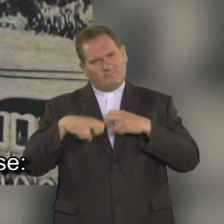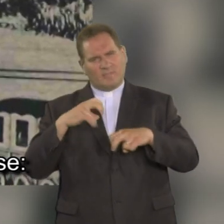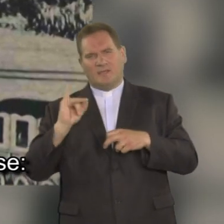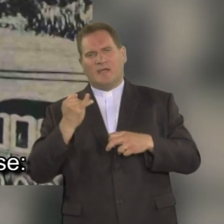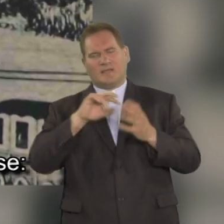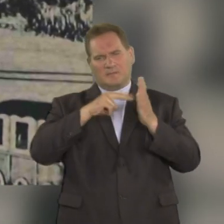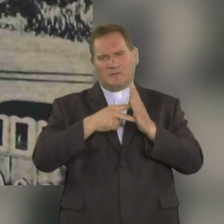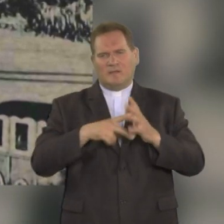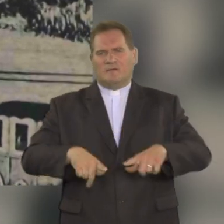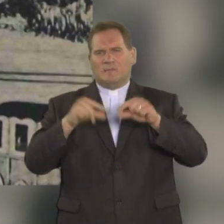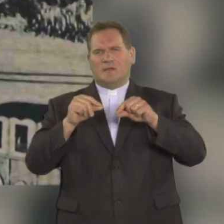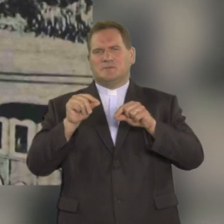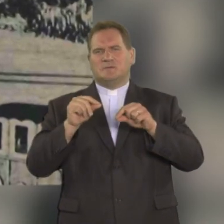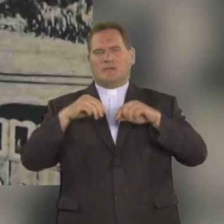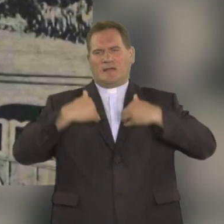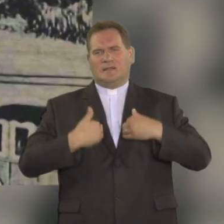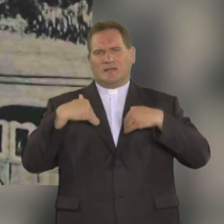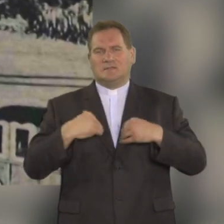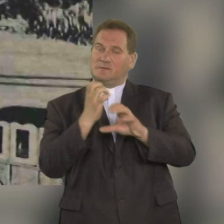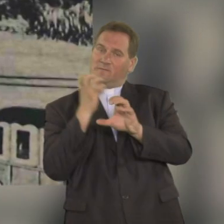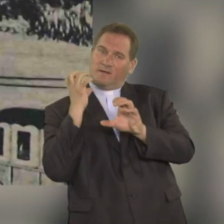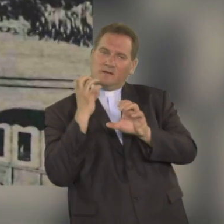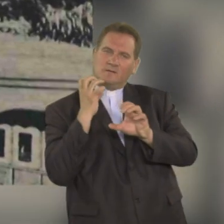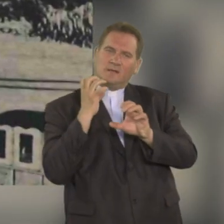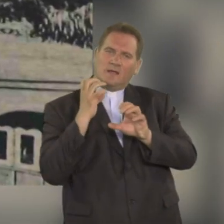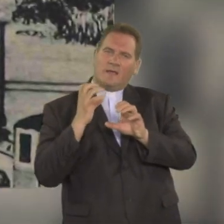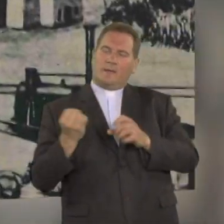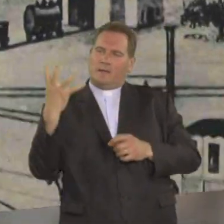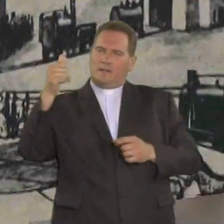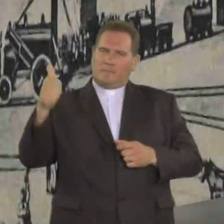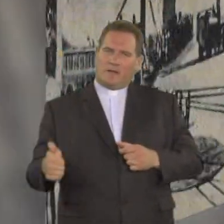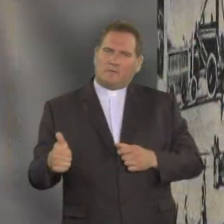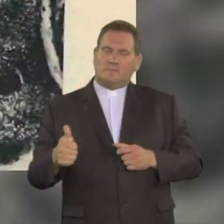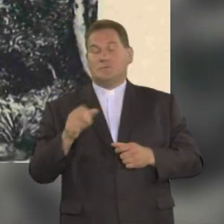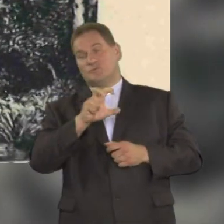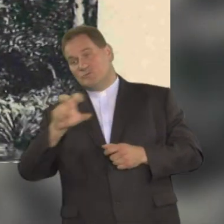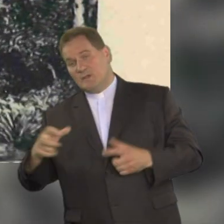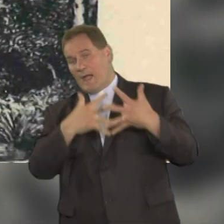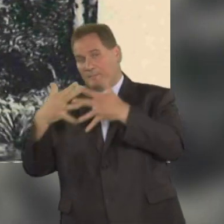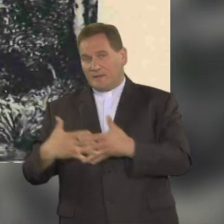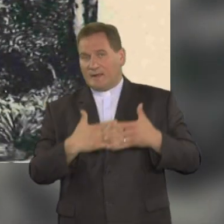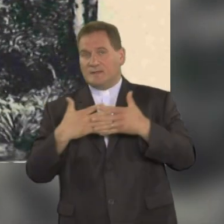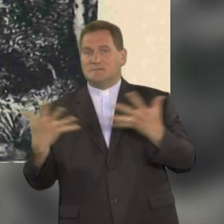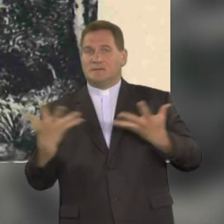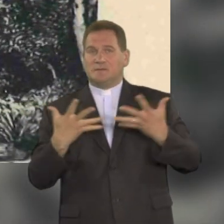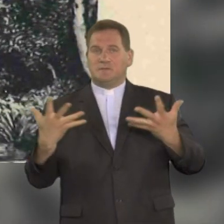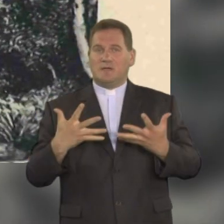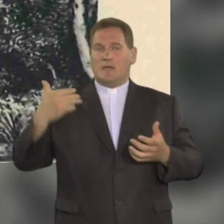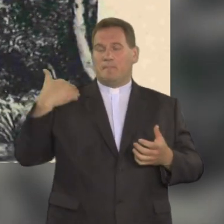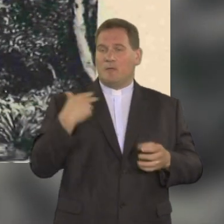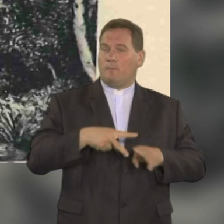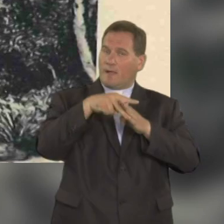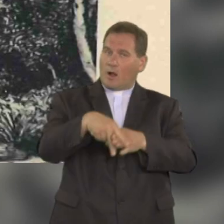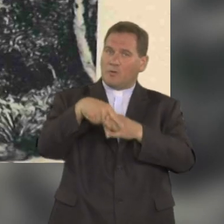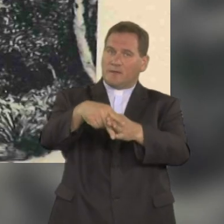wybrać. Angielski, czyli wagony ciągnięte przez parowozy, czy amerykański, gdzie siłą napędową